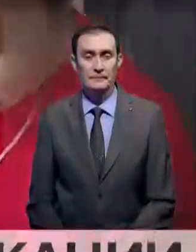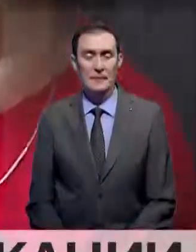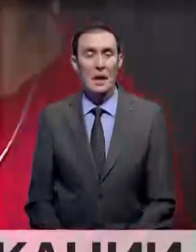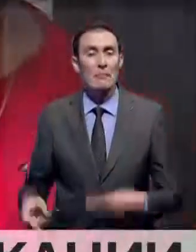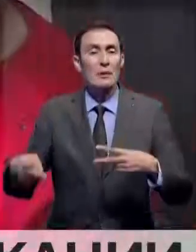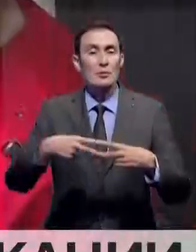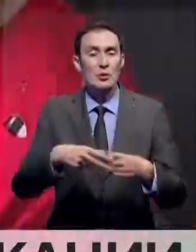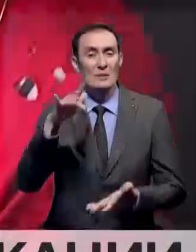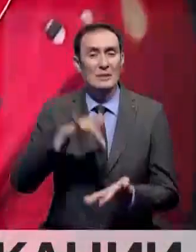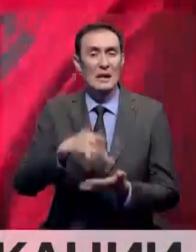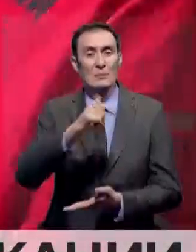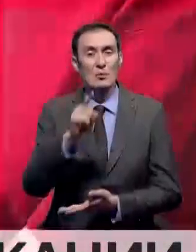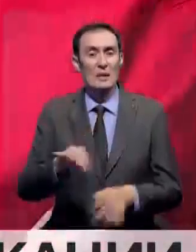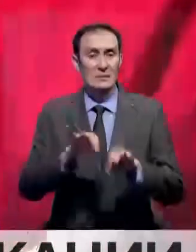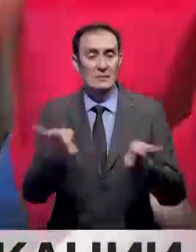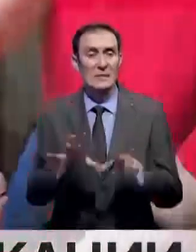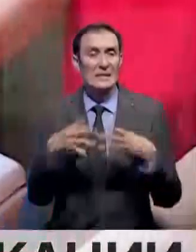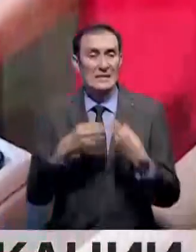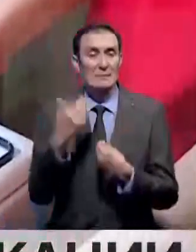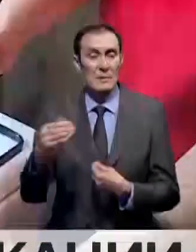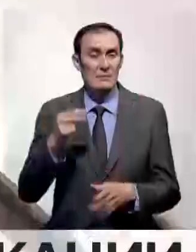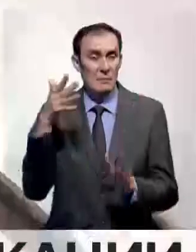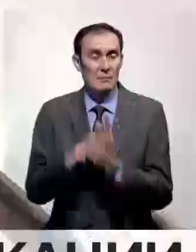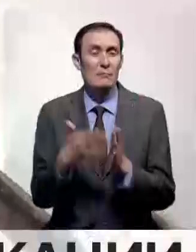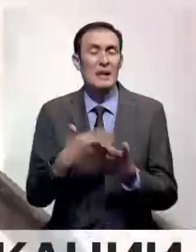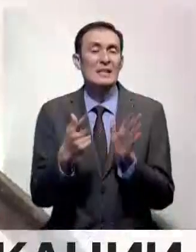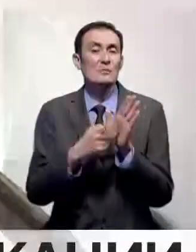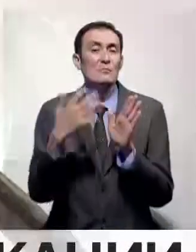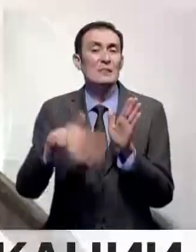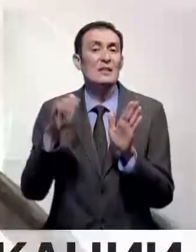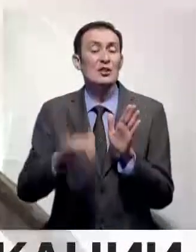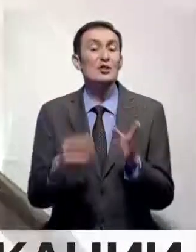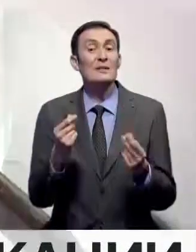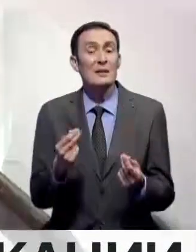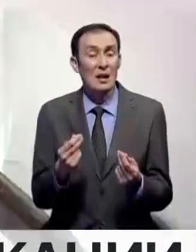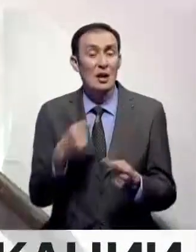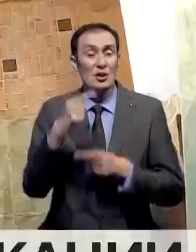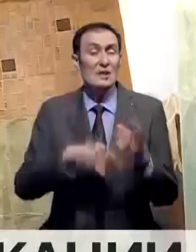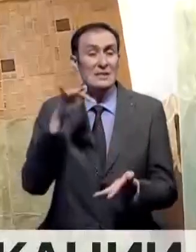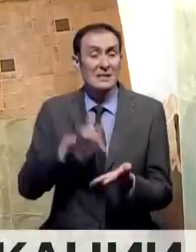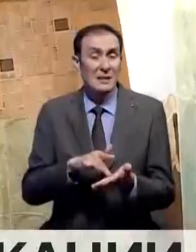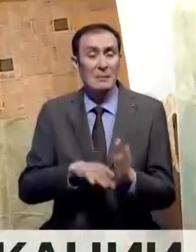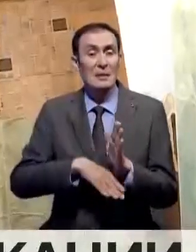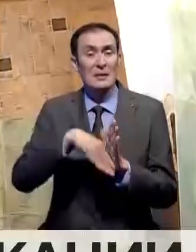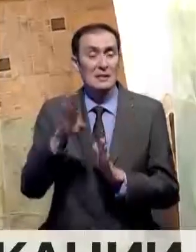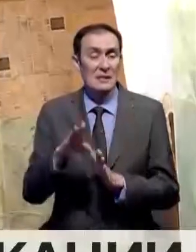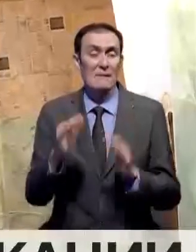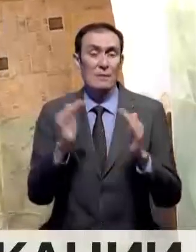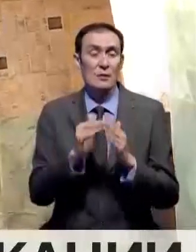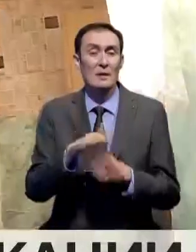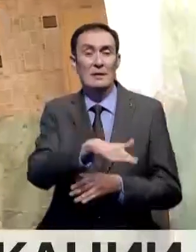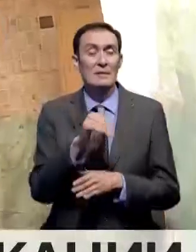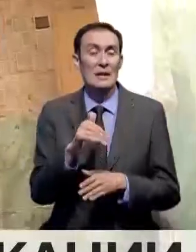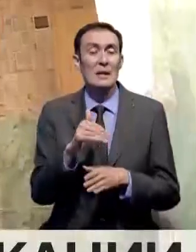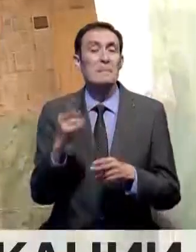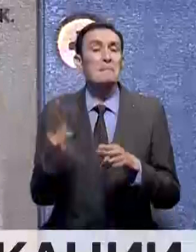подключение к центральному газоснабжению семья нигматуллиных обошлось порядка 750 тысяч тенге через центр модернизации жилищного фонда они